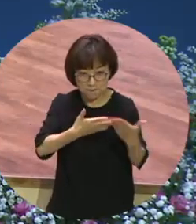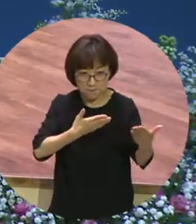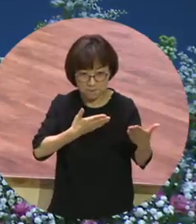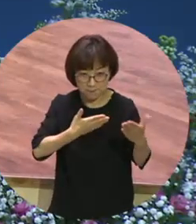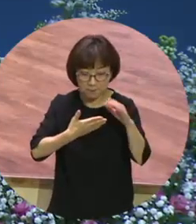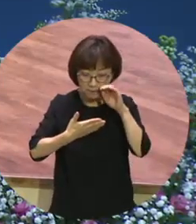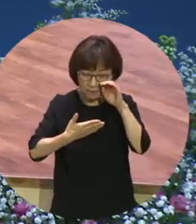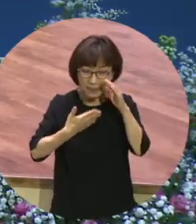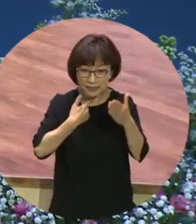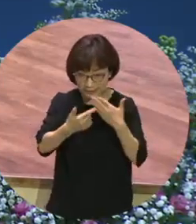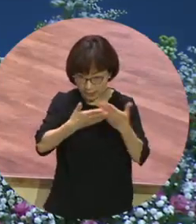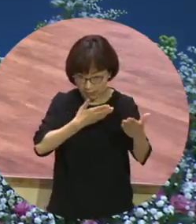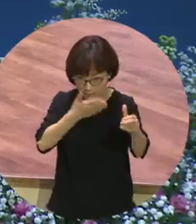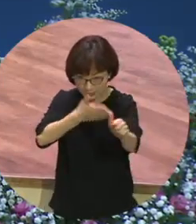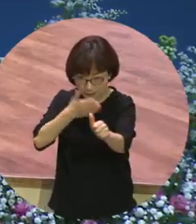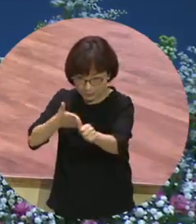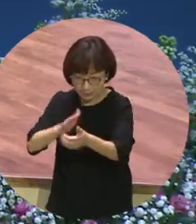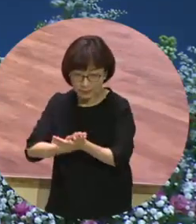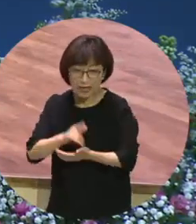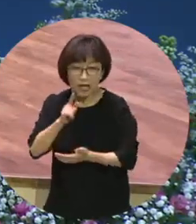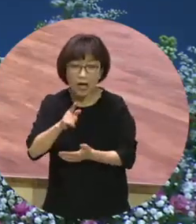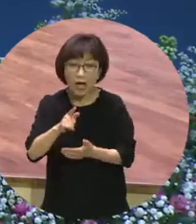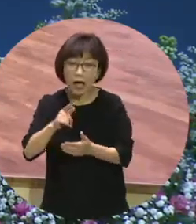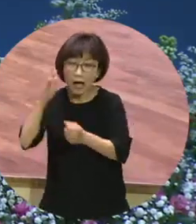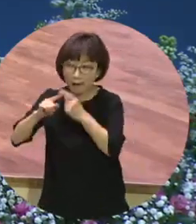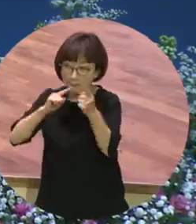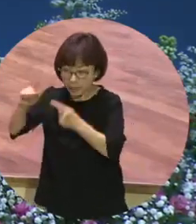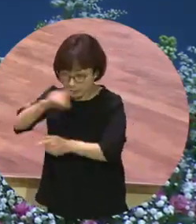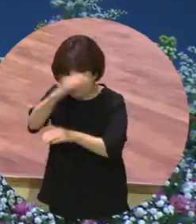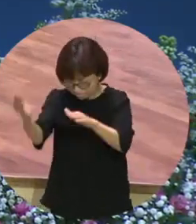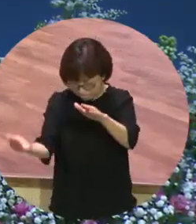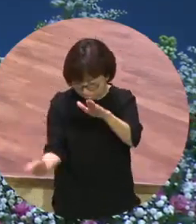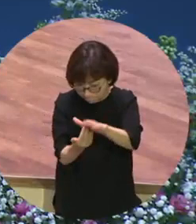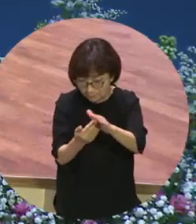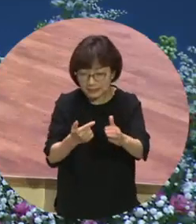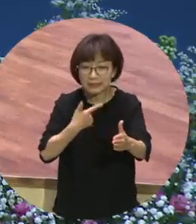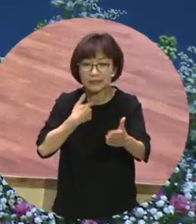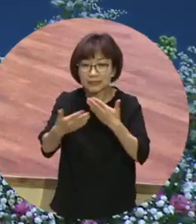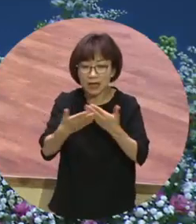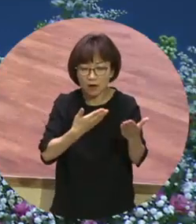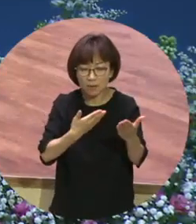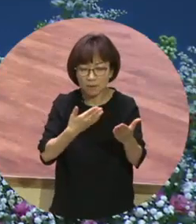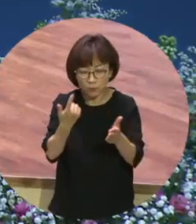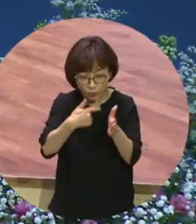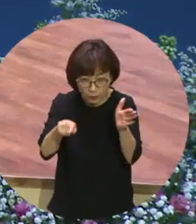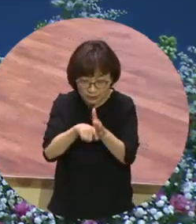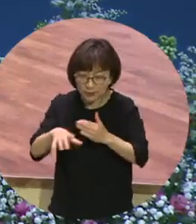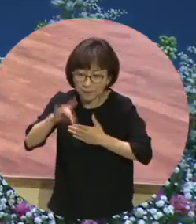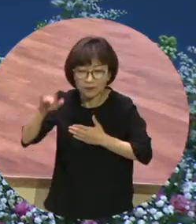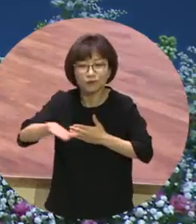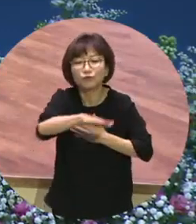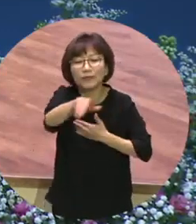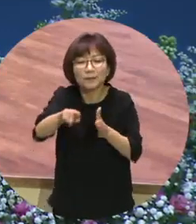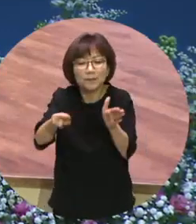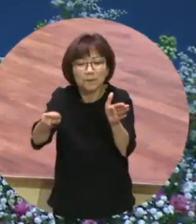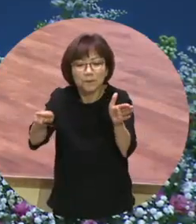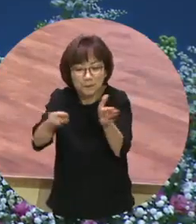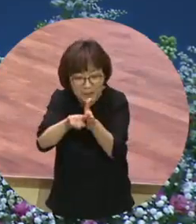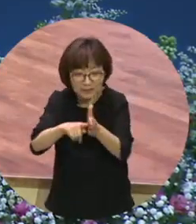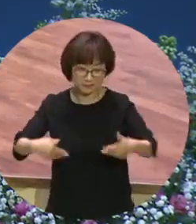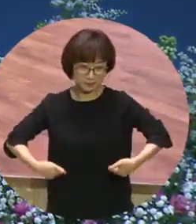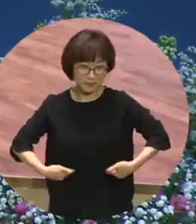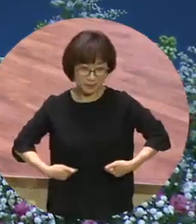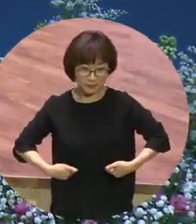도전에 달려있어요. 믿고 도전한 사람은 이 말씀 성취하게 돼요. 믿고 도전해